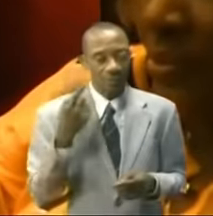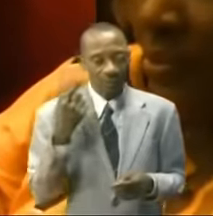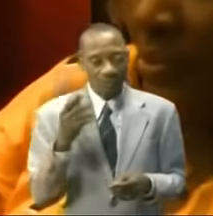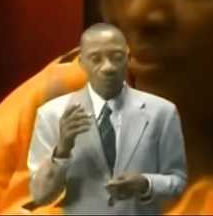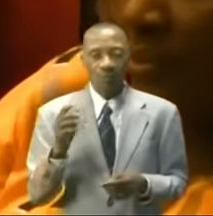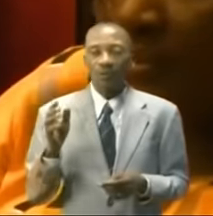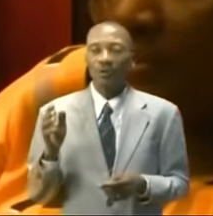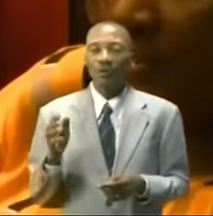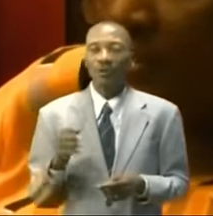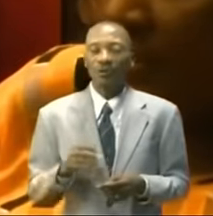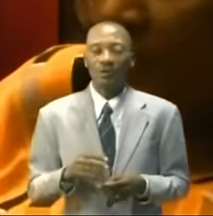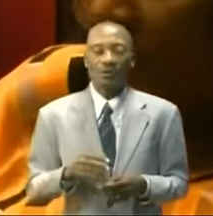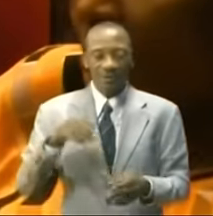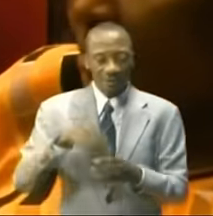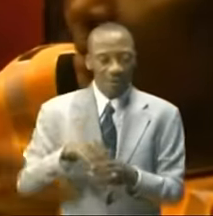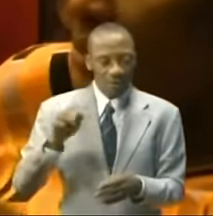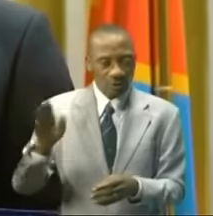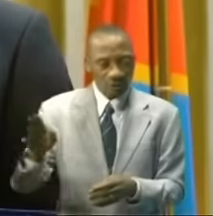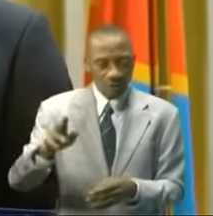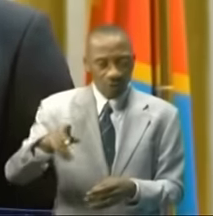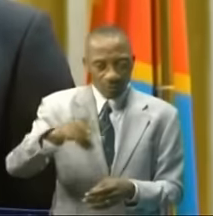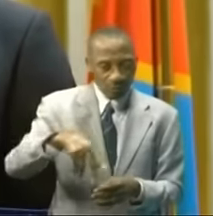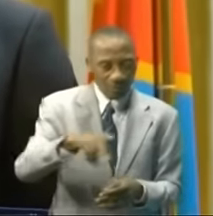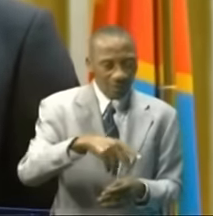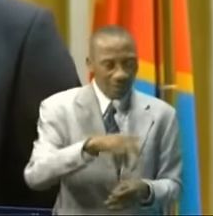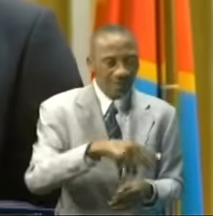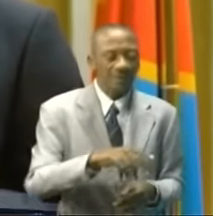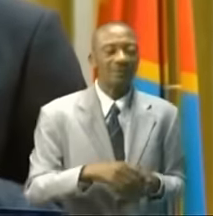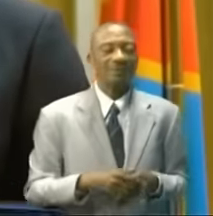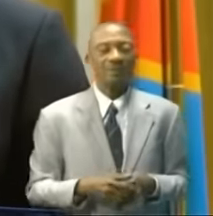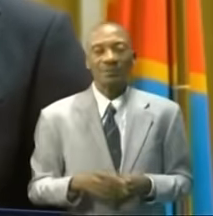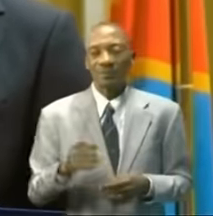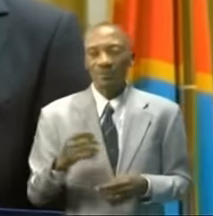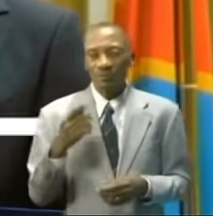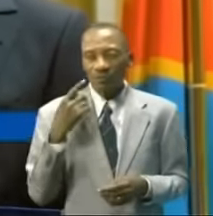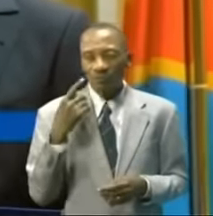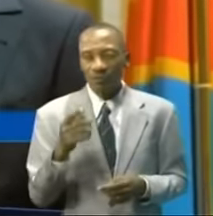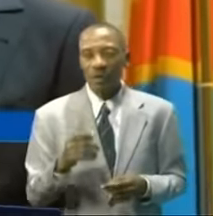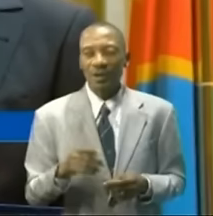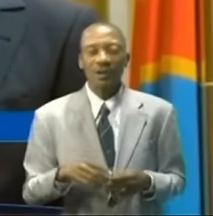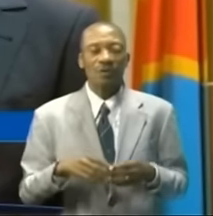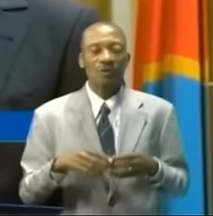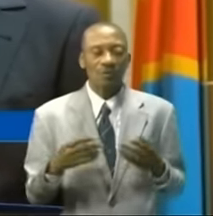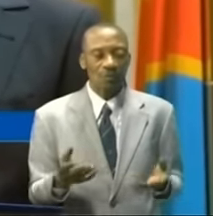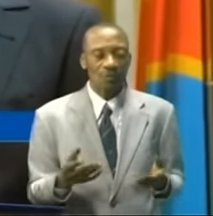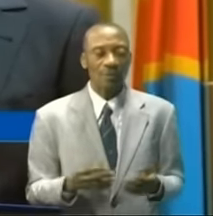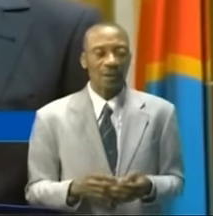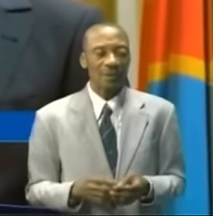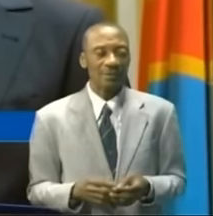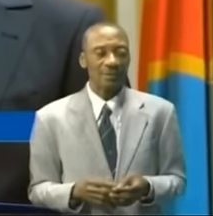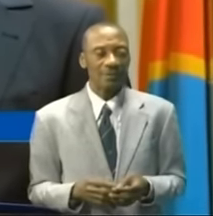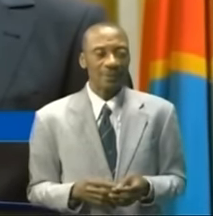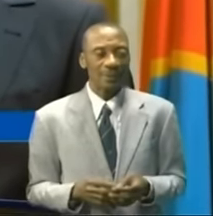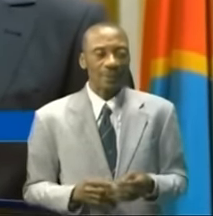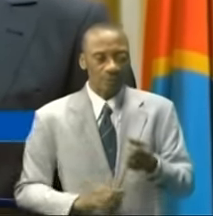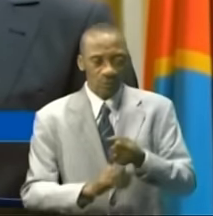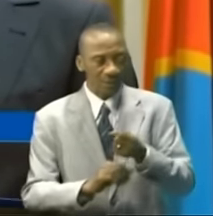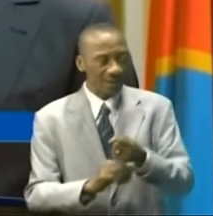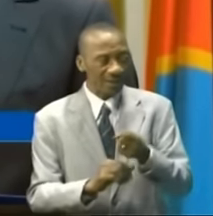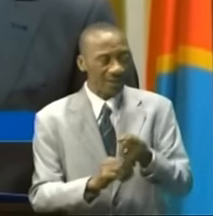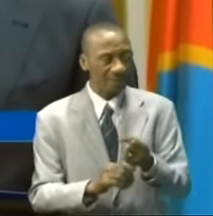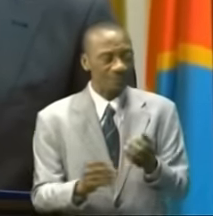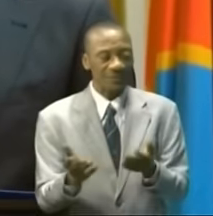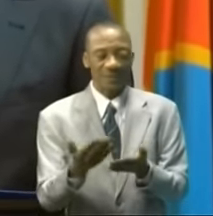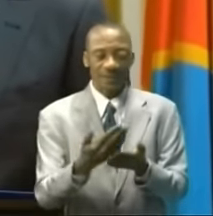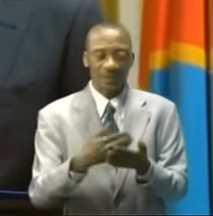lui sont assignées, lesquelles devront faire l'objet de l'évaluation objective à des